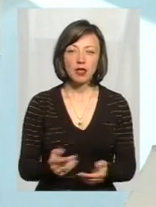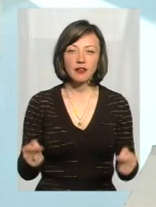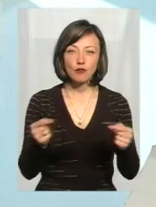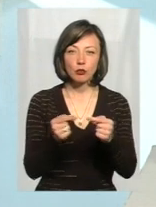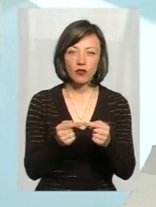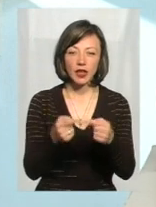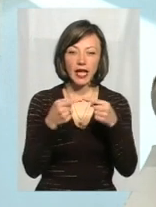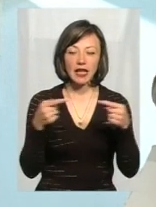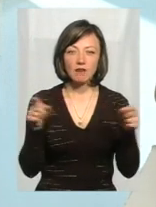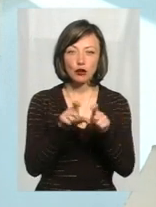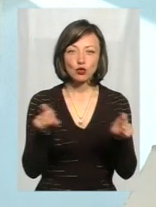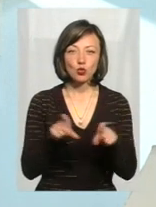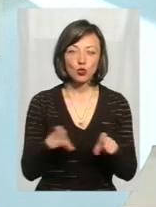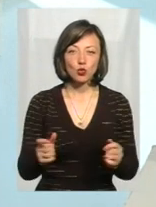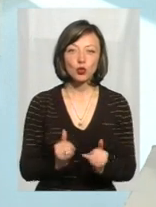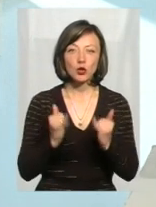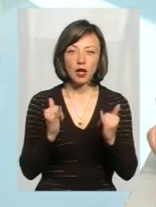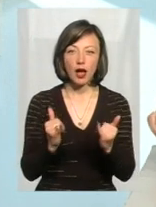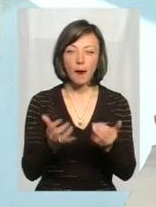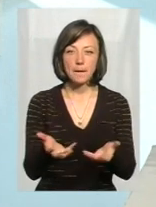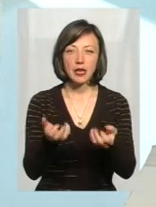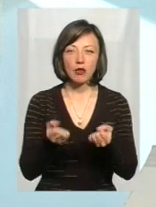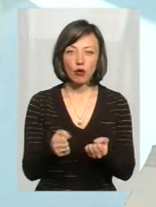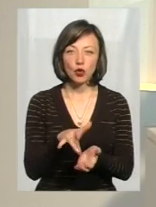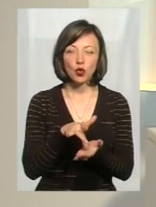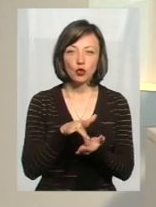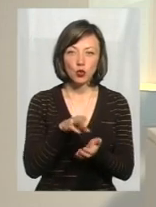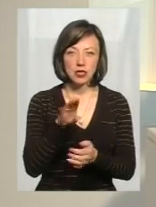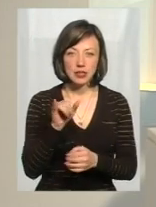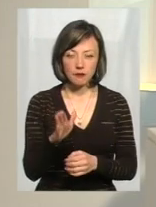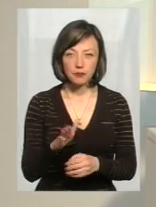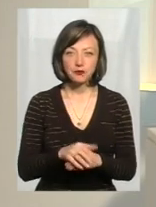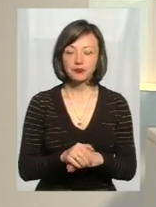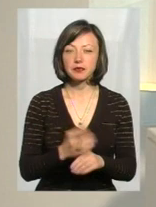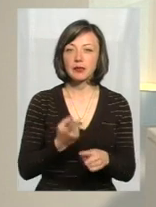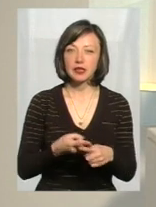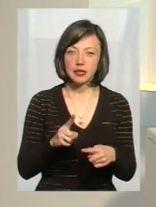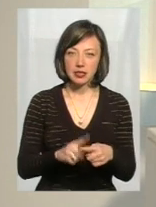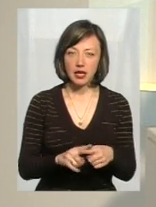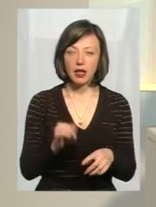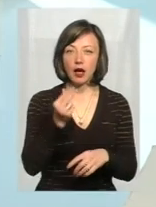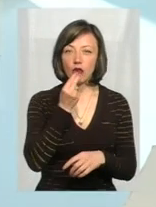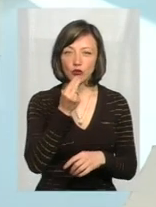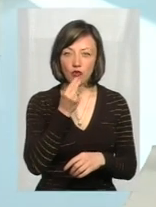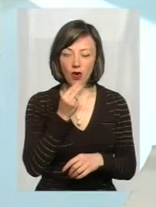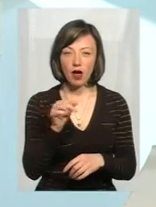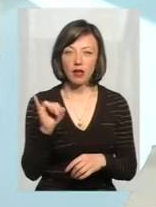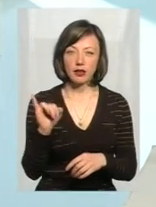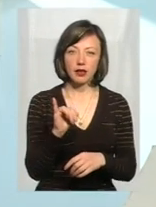відповідну інфраструктуру для прийому туристів. Тобто це і харчування,